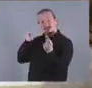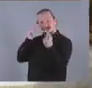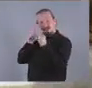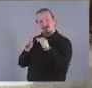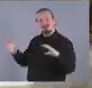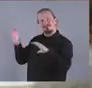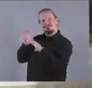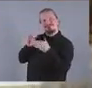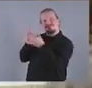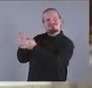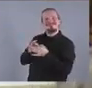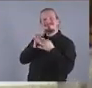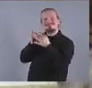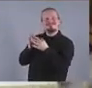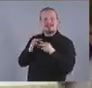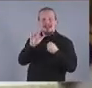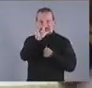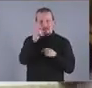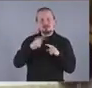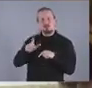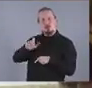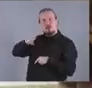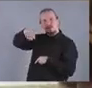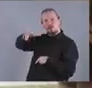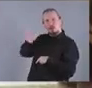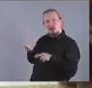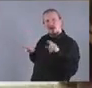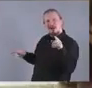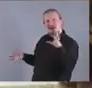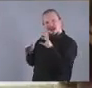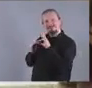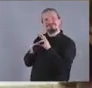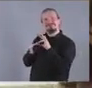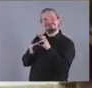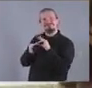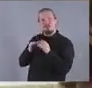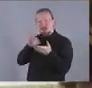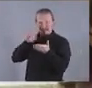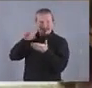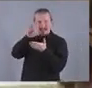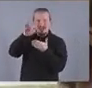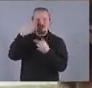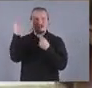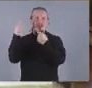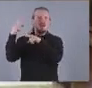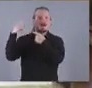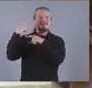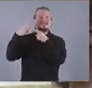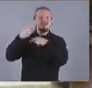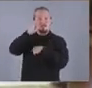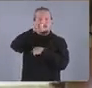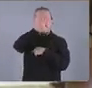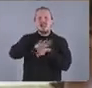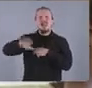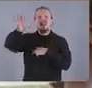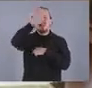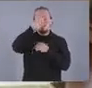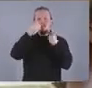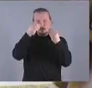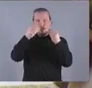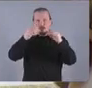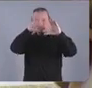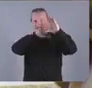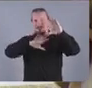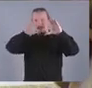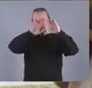entre les territoires, s'inscrivait aussi dans la stratégie touristique métropolitaine qui encourage l'itinérance et la découverte de